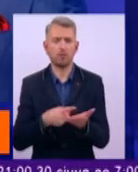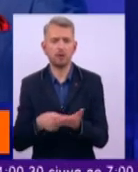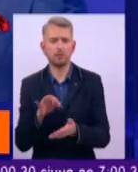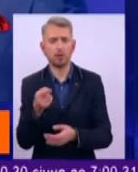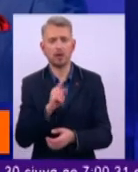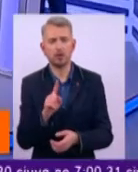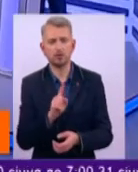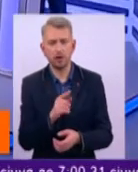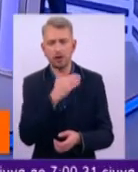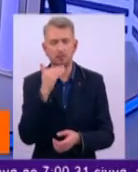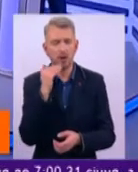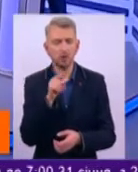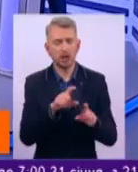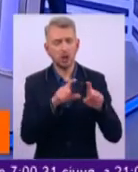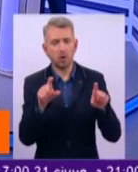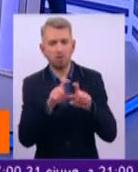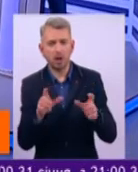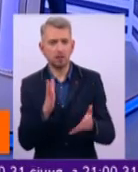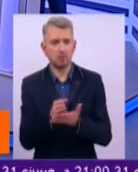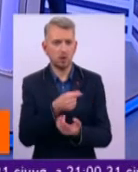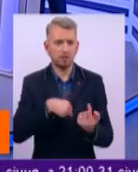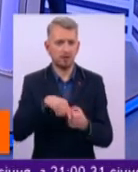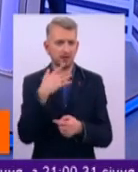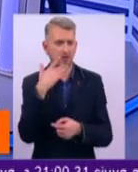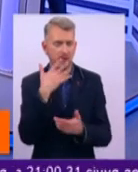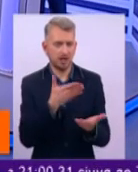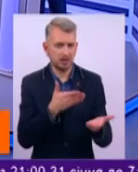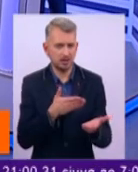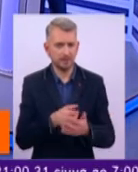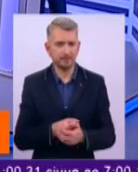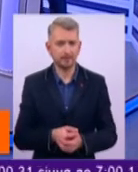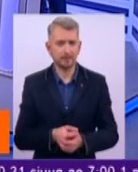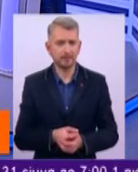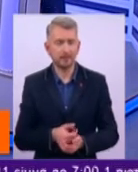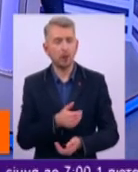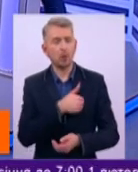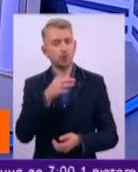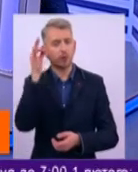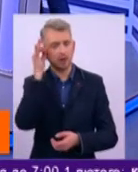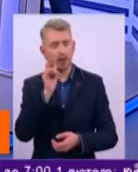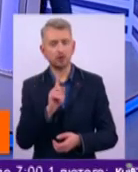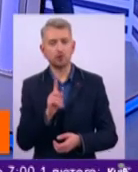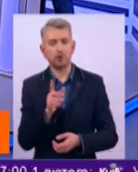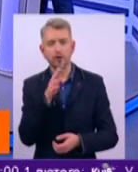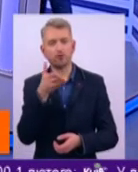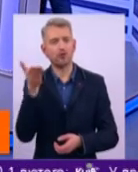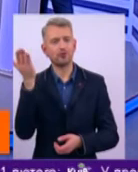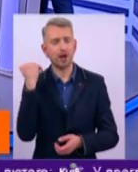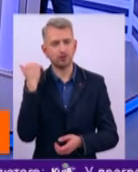що багато цих компаній мають бізнес в Сполучених Штатах Америки. Хочу нагадати, що свого